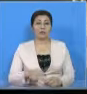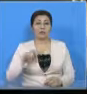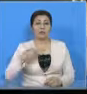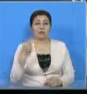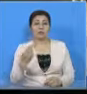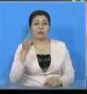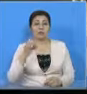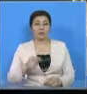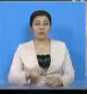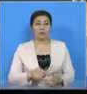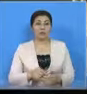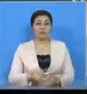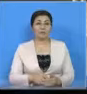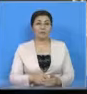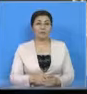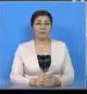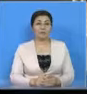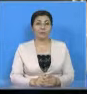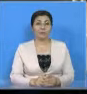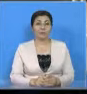лаборатория дейміз ғой. Сол лаборатория